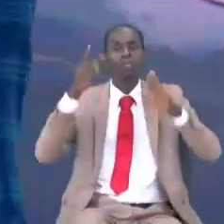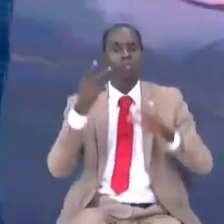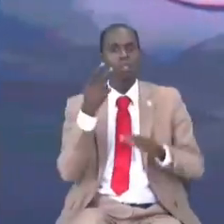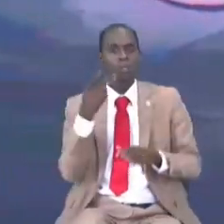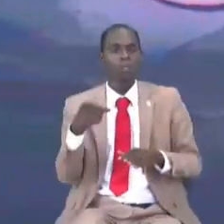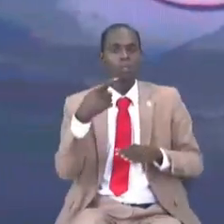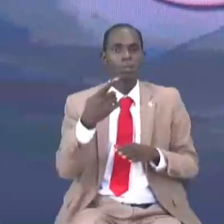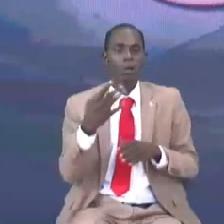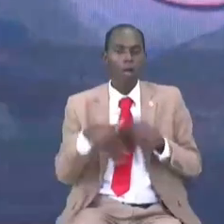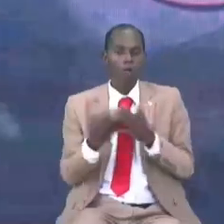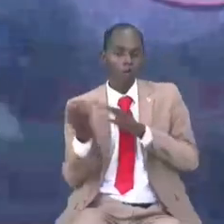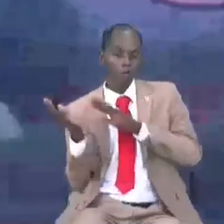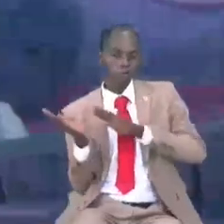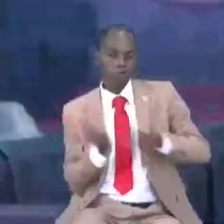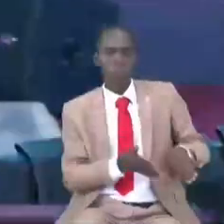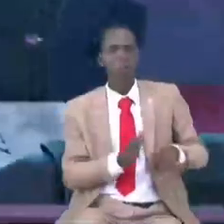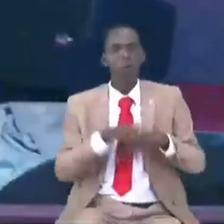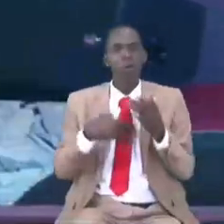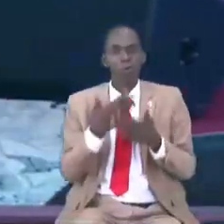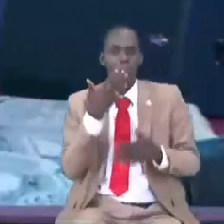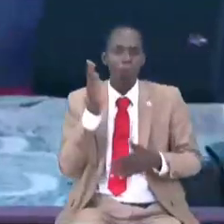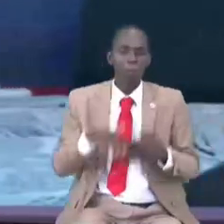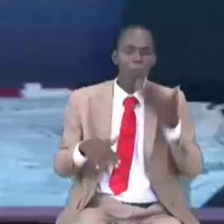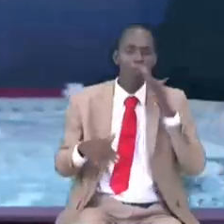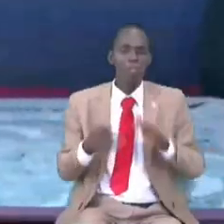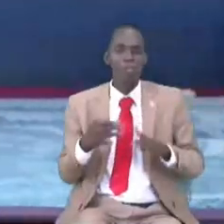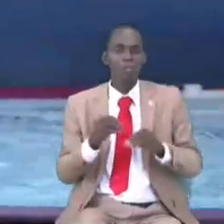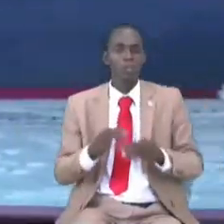de leur vie. Alors,